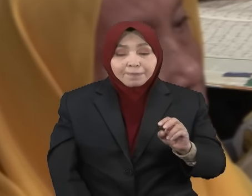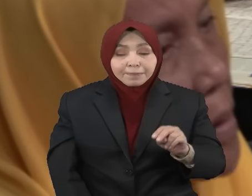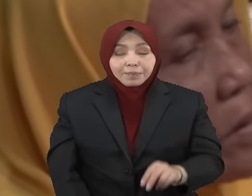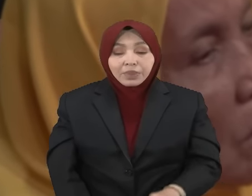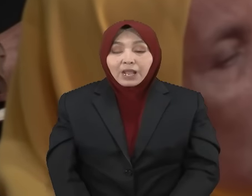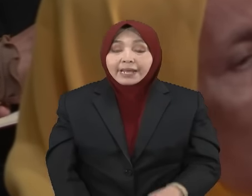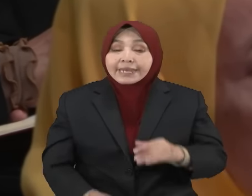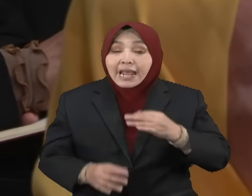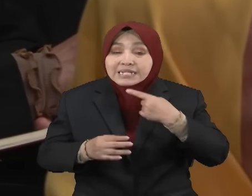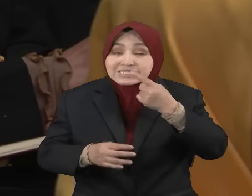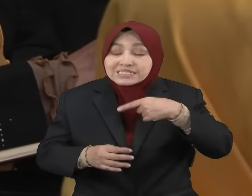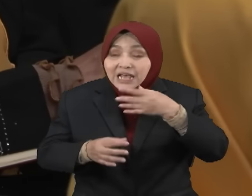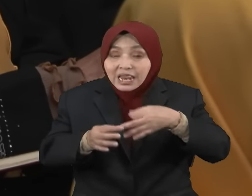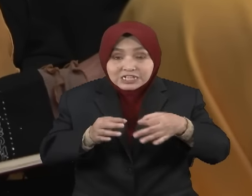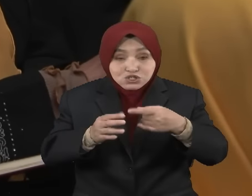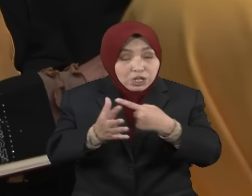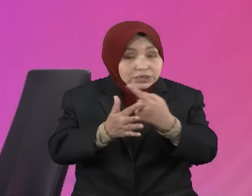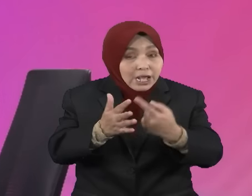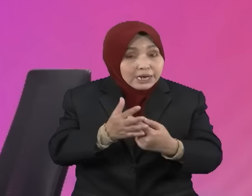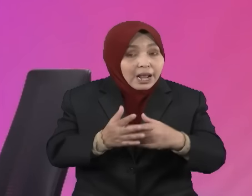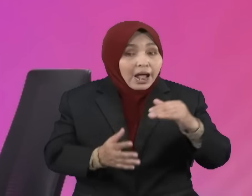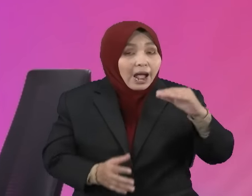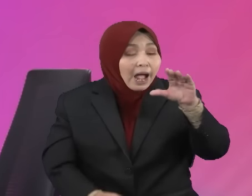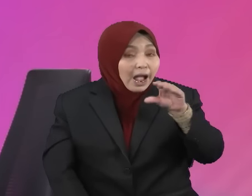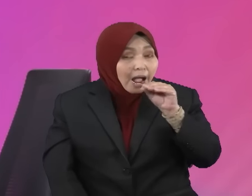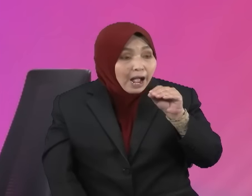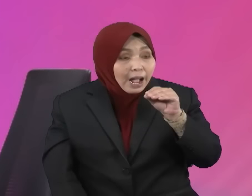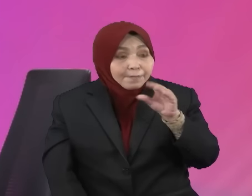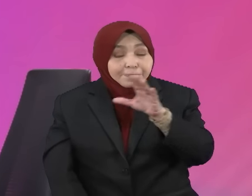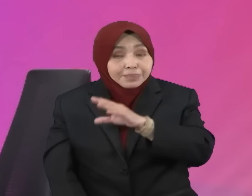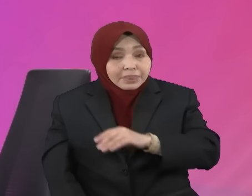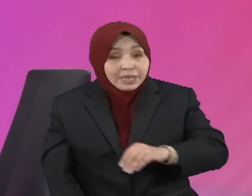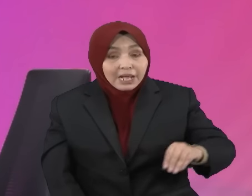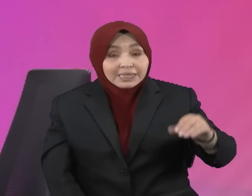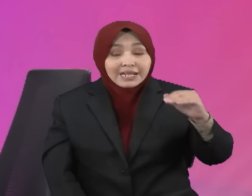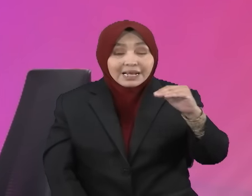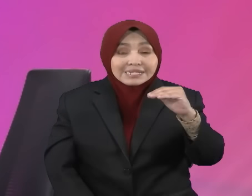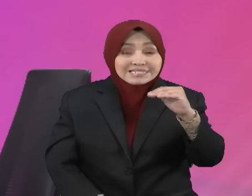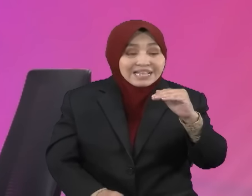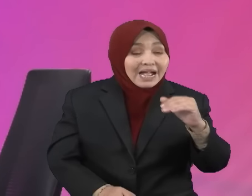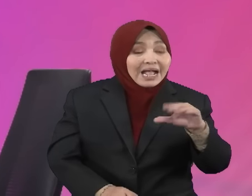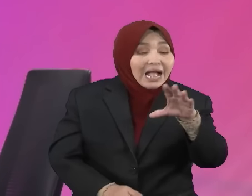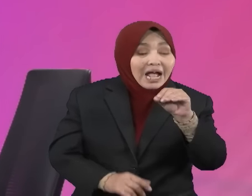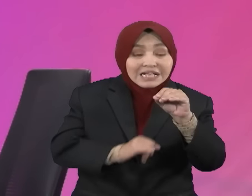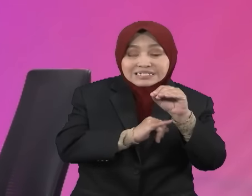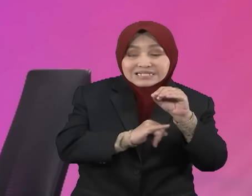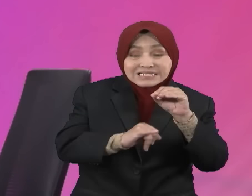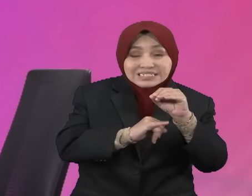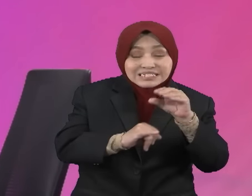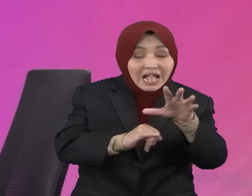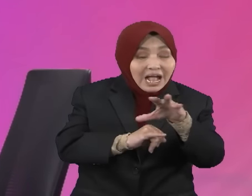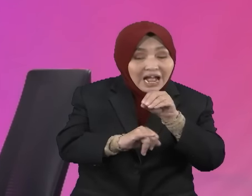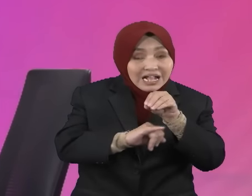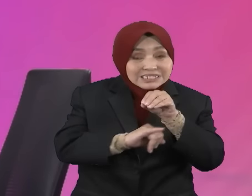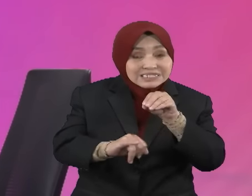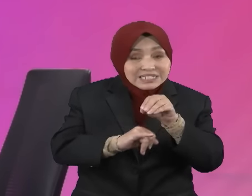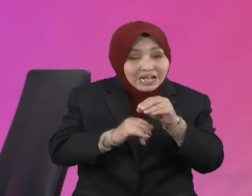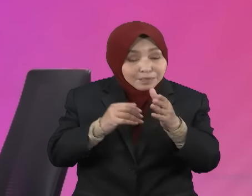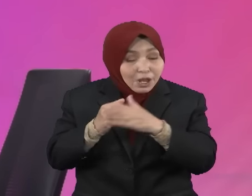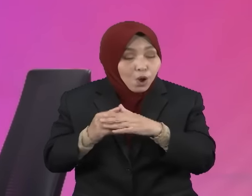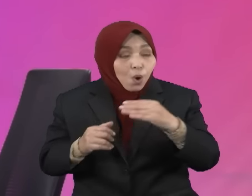Nak jelaskan antara ha yang simple tu baris bawah hi dengan hu. Hi hu. Dia dekat-dekat. Bila